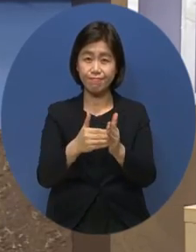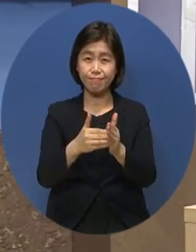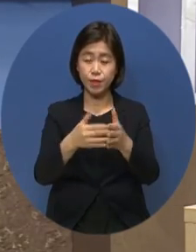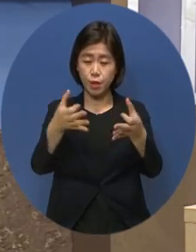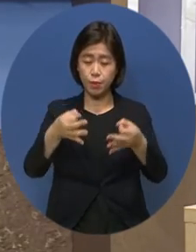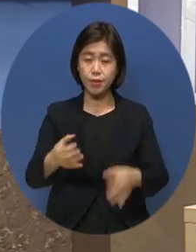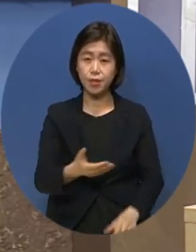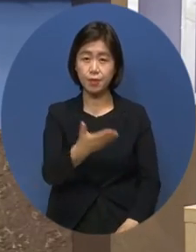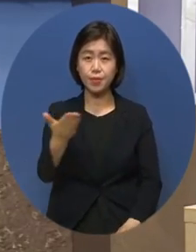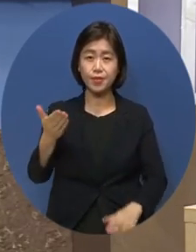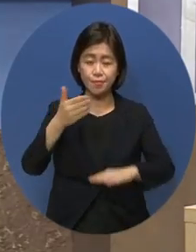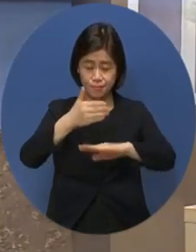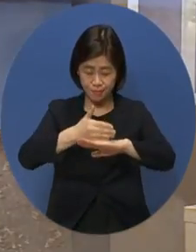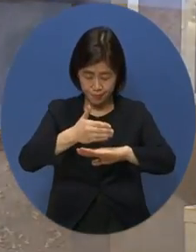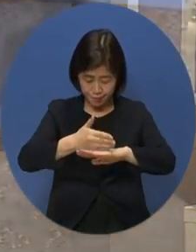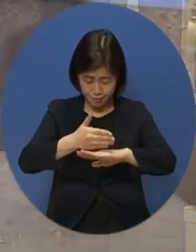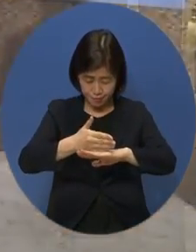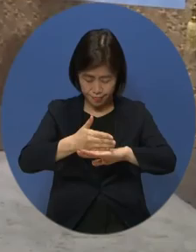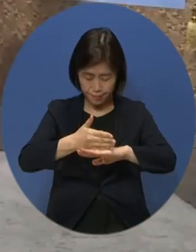시청해 주신 여러분 고맙습니다